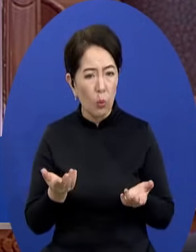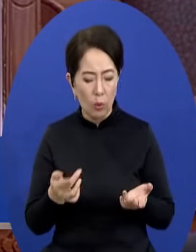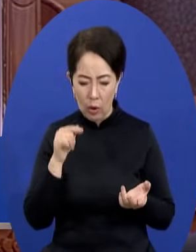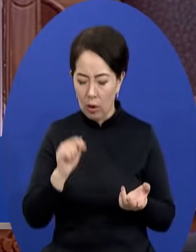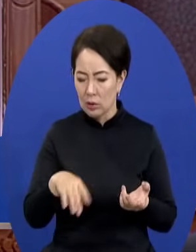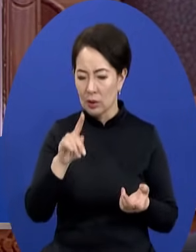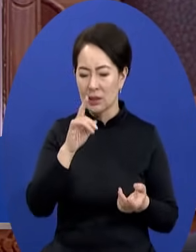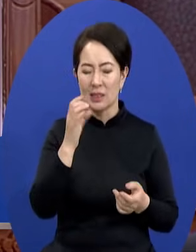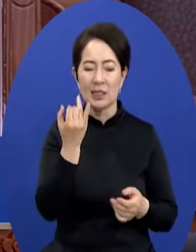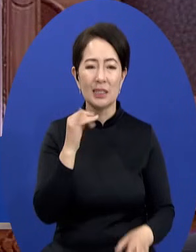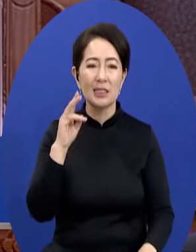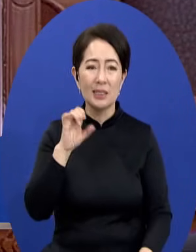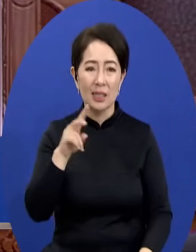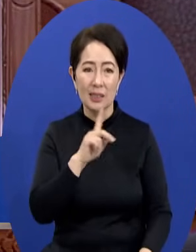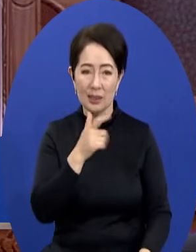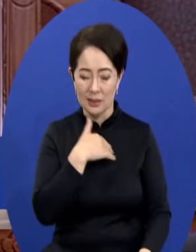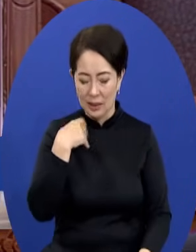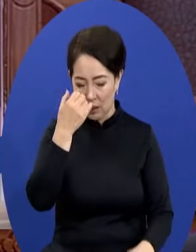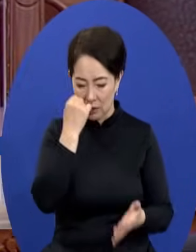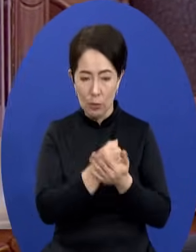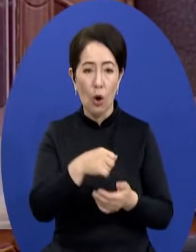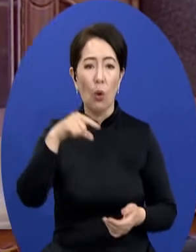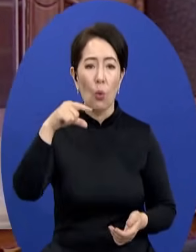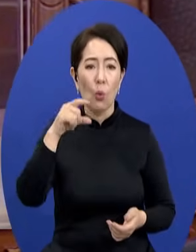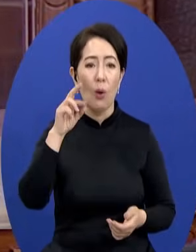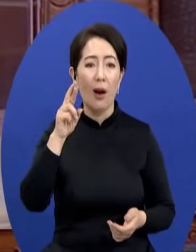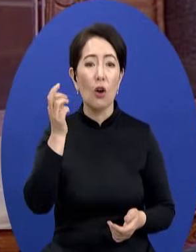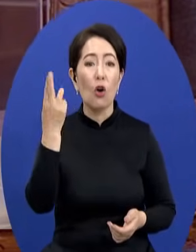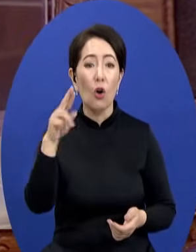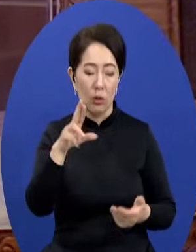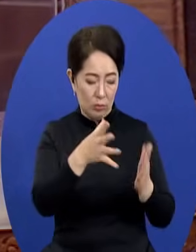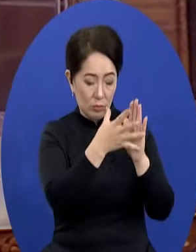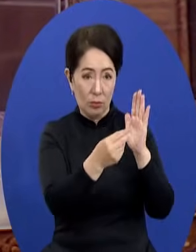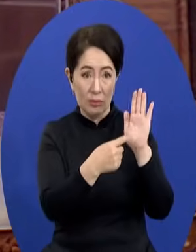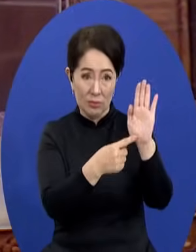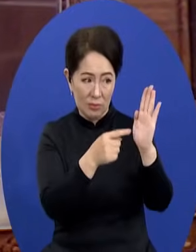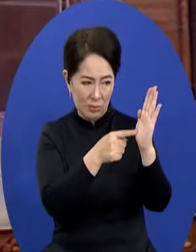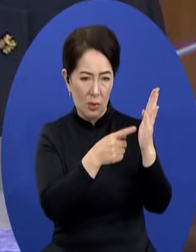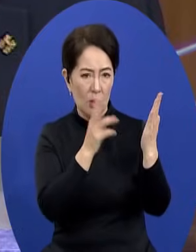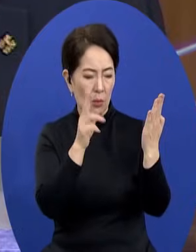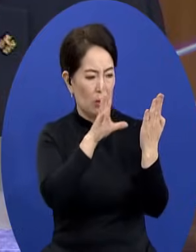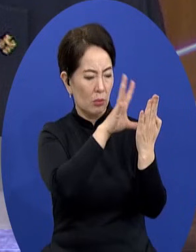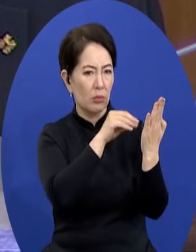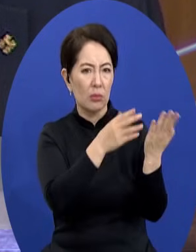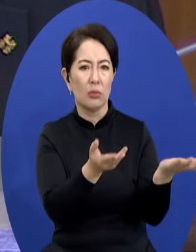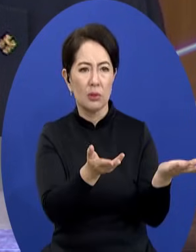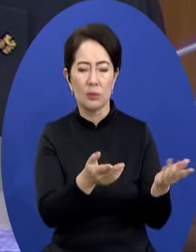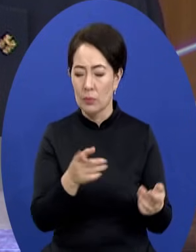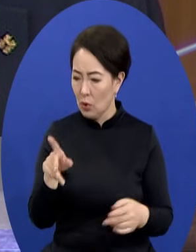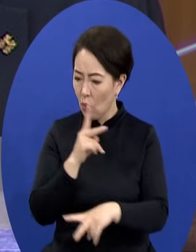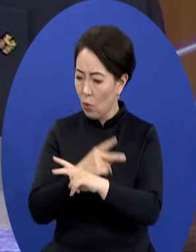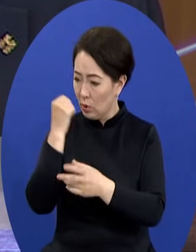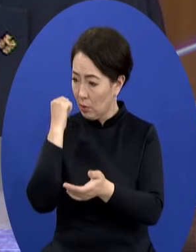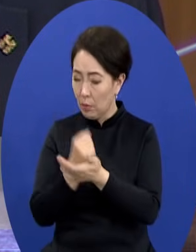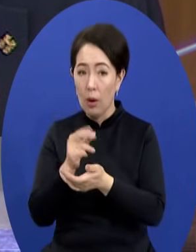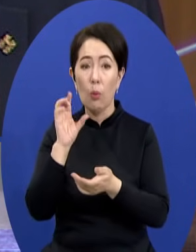даргын захирамж гаргаад иргэний мөнлөний QR код уншуулаа гэд байгууллага болгоны гадаа код уншуулаа байж байгаа шүү дээ. Энэ хууль мэдээ зэрэг батлагдаж гарч